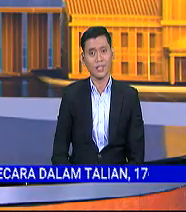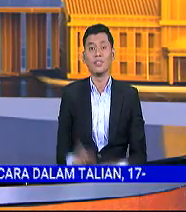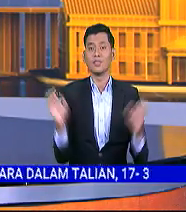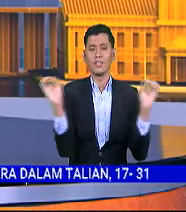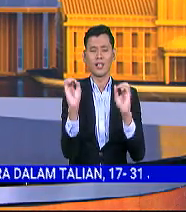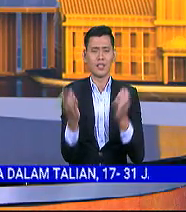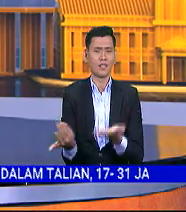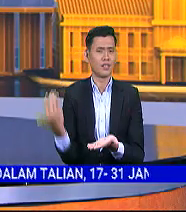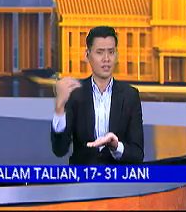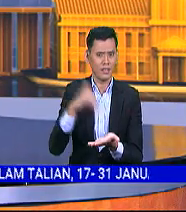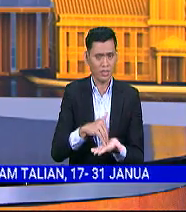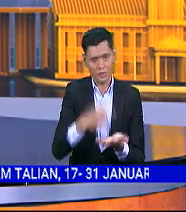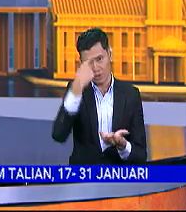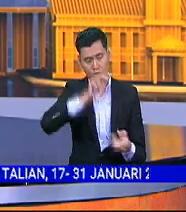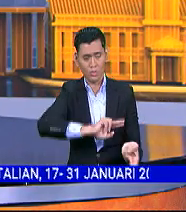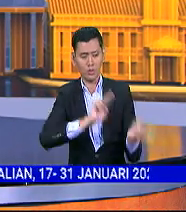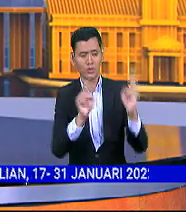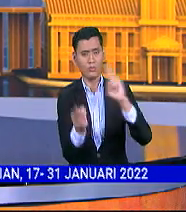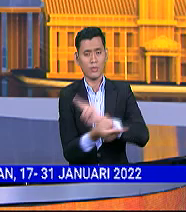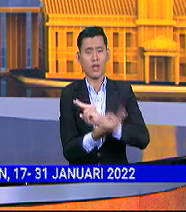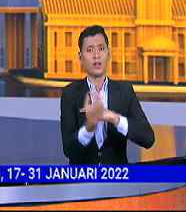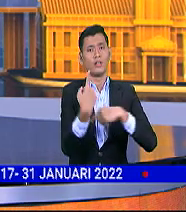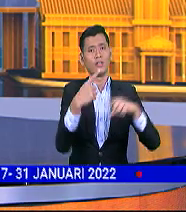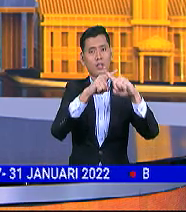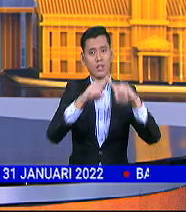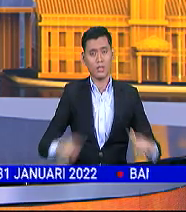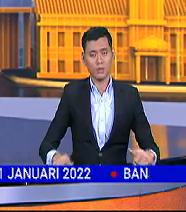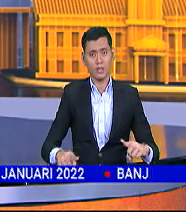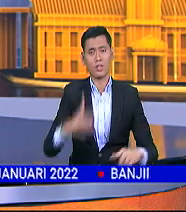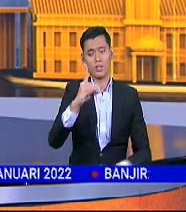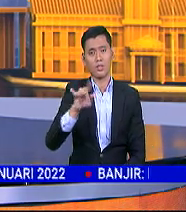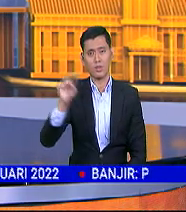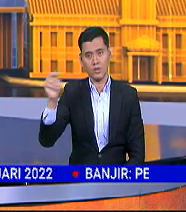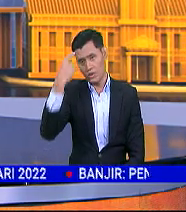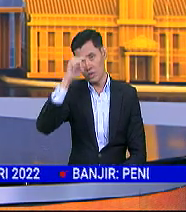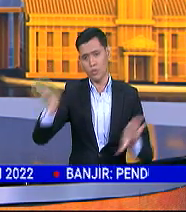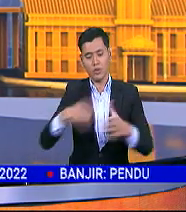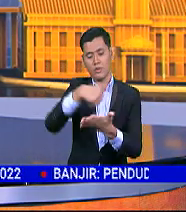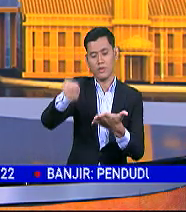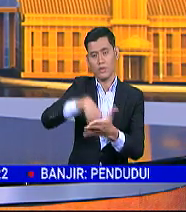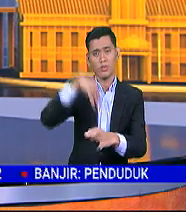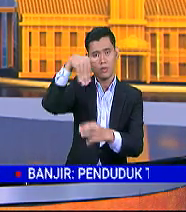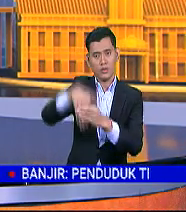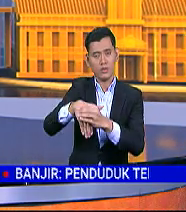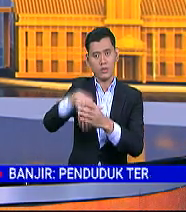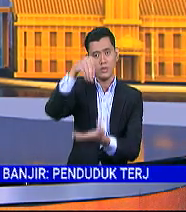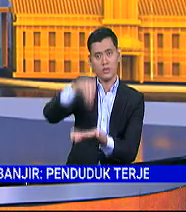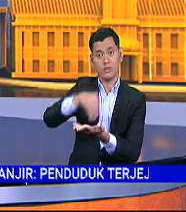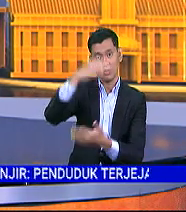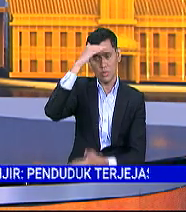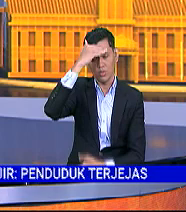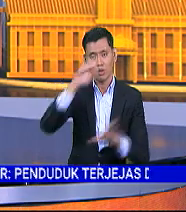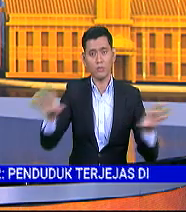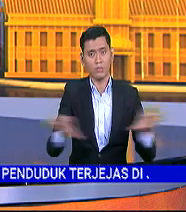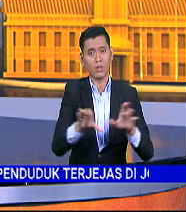Tiada keperluan untuk bubar Dewan Undangan Negeri DUN bagi membolehkan pilihan raya umum PRU DUN Johor diadakan.